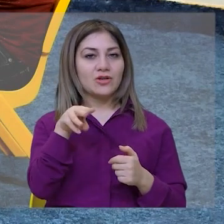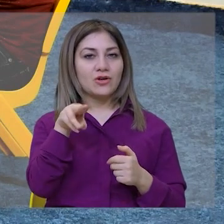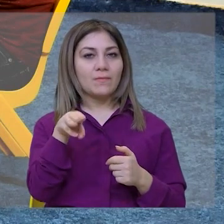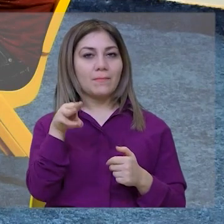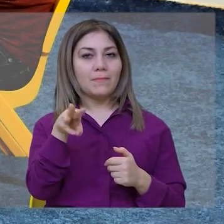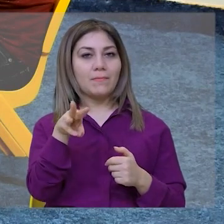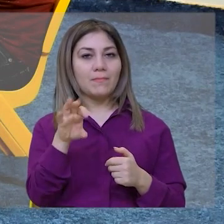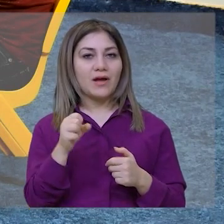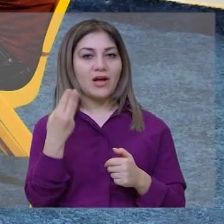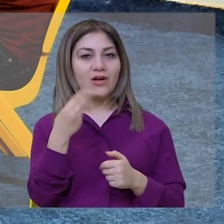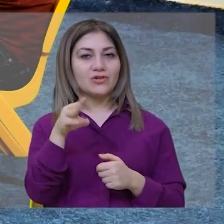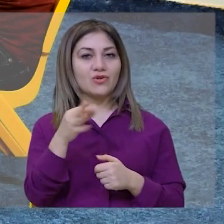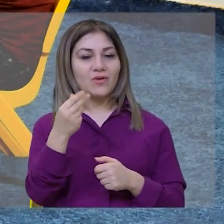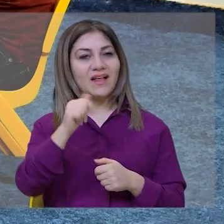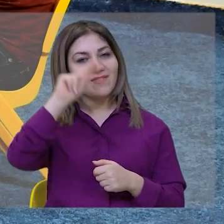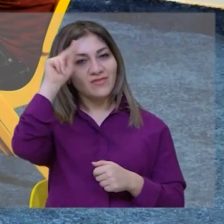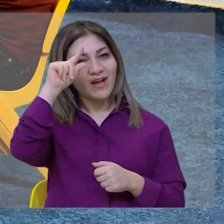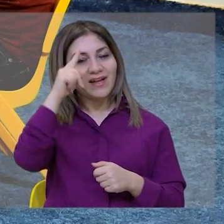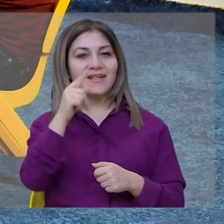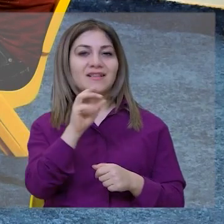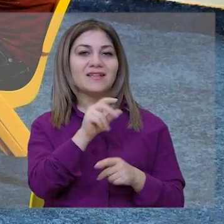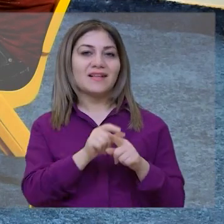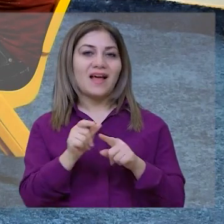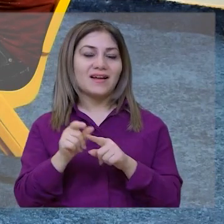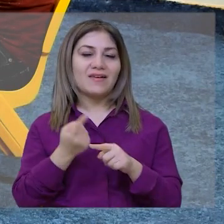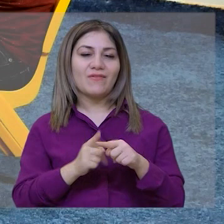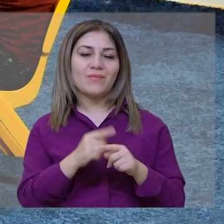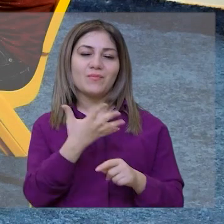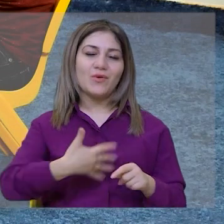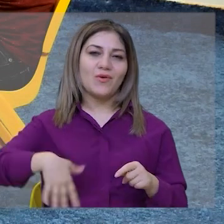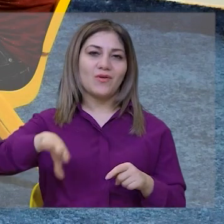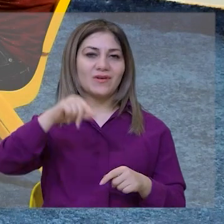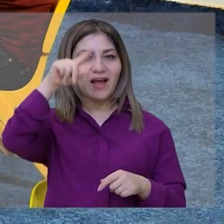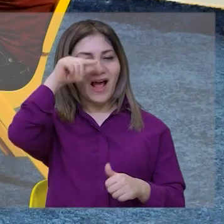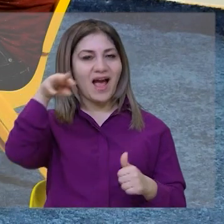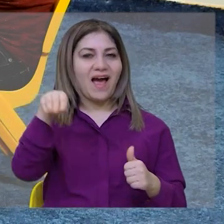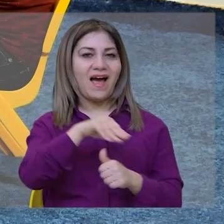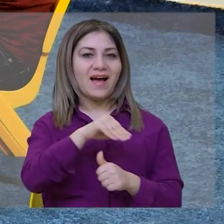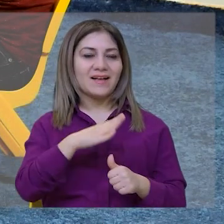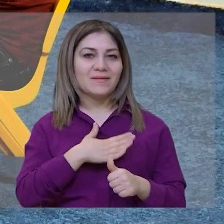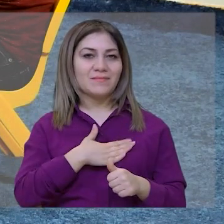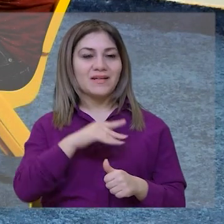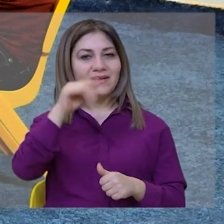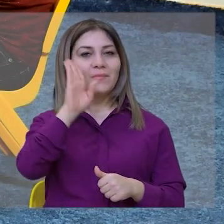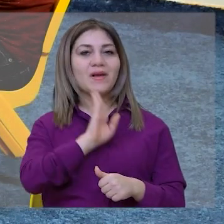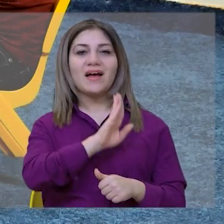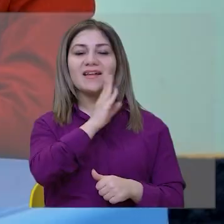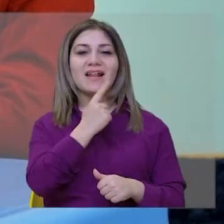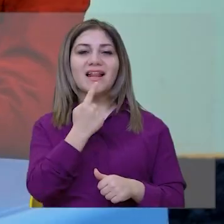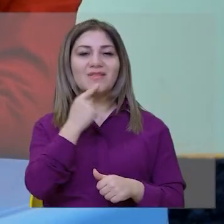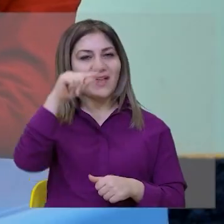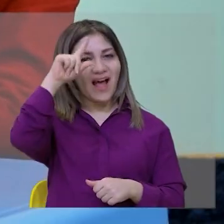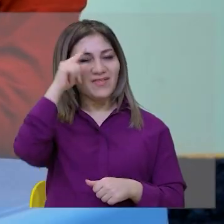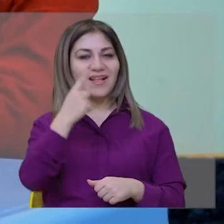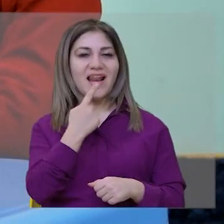Մաշտոցը։ Եկեք լավ սովորենք հայրենի տառերը, որովհետև մենք բոլորս հայ ենք և մեր մայրենի լեզուն է